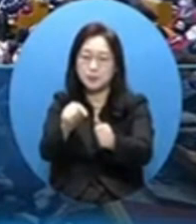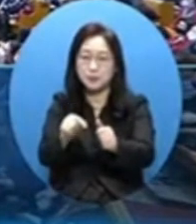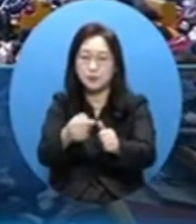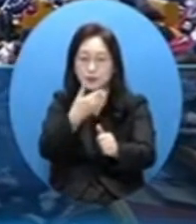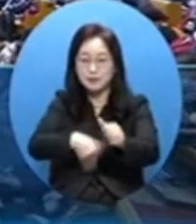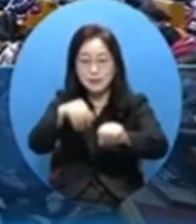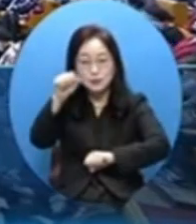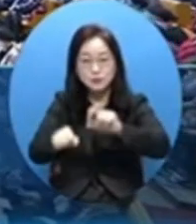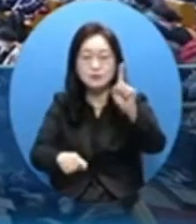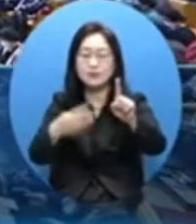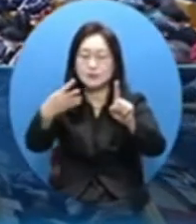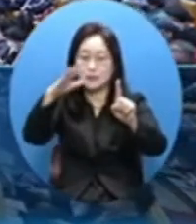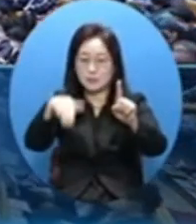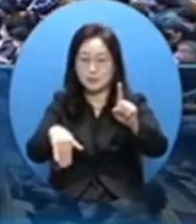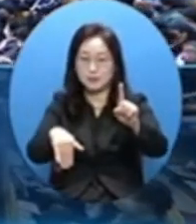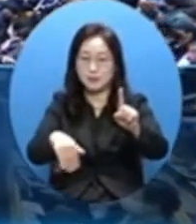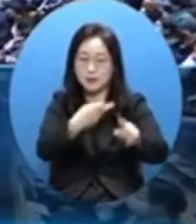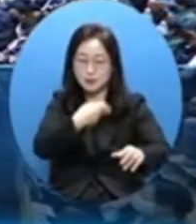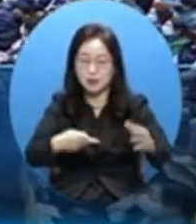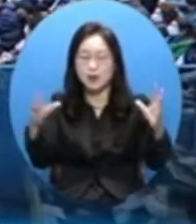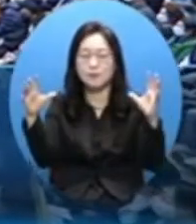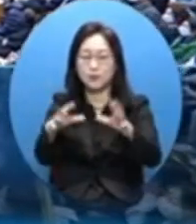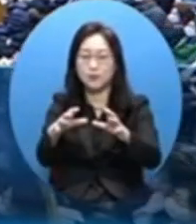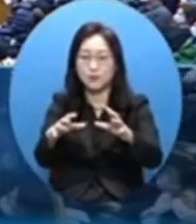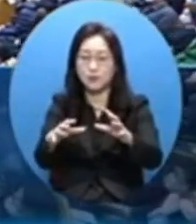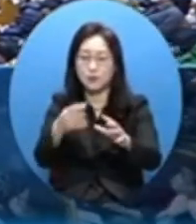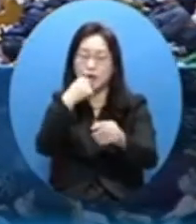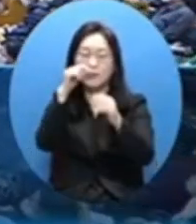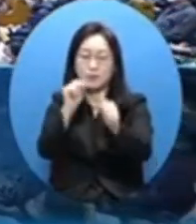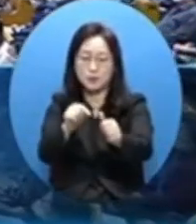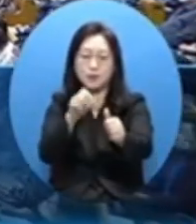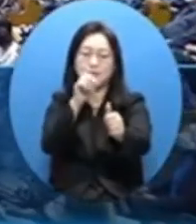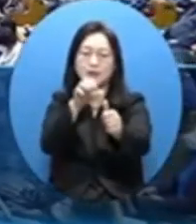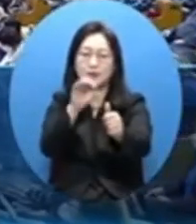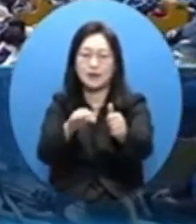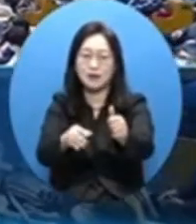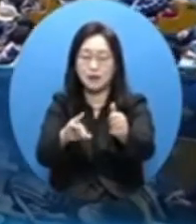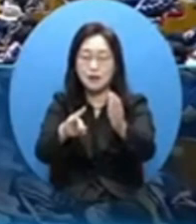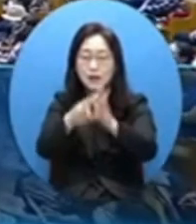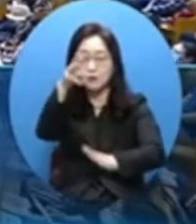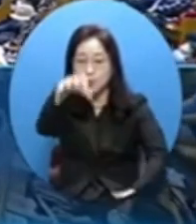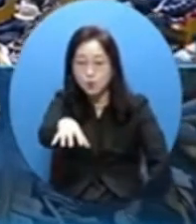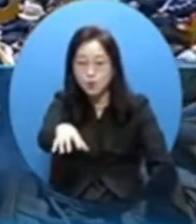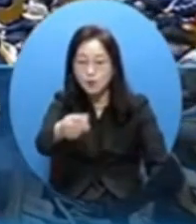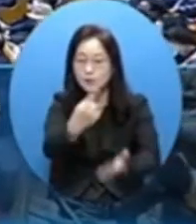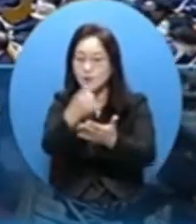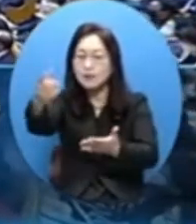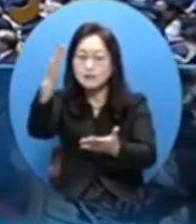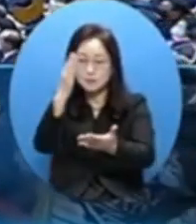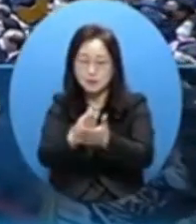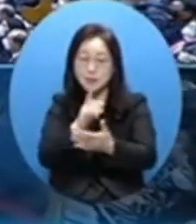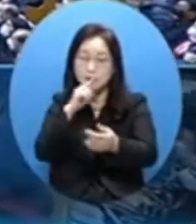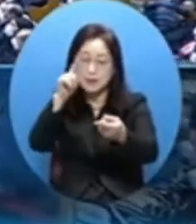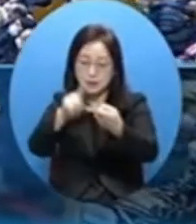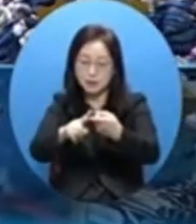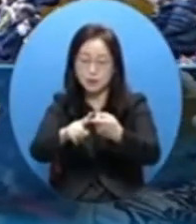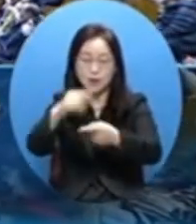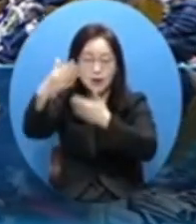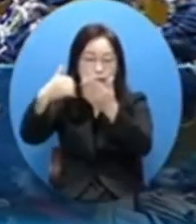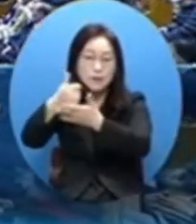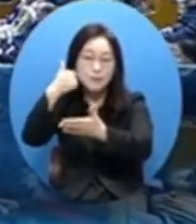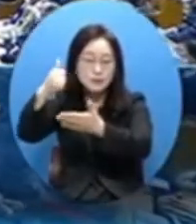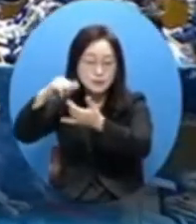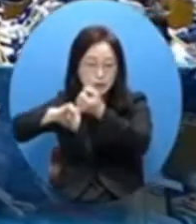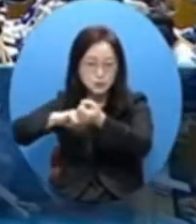4절 5절에 사도와 함께 모이사 그들에게 분부하여 이르시되 예루살렘을 떠나지 말고 내게서 들은 바 아버지께서 약속하신 것을